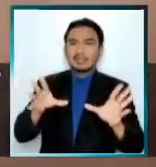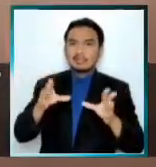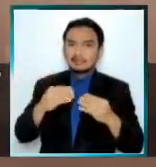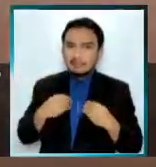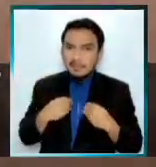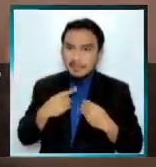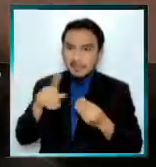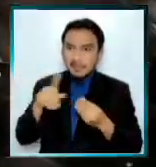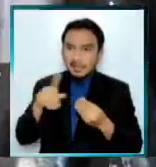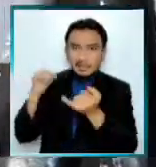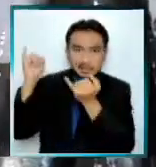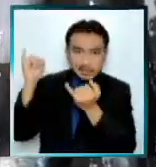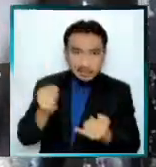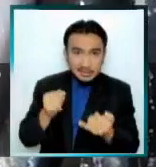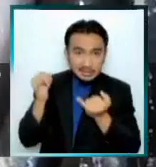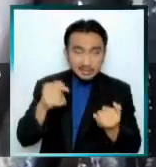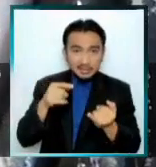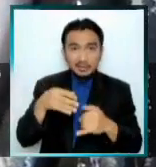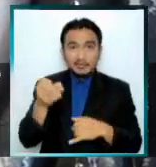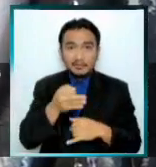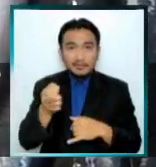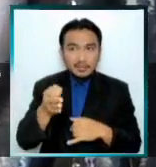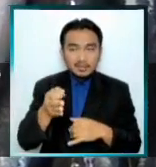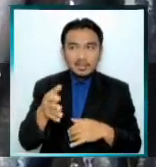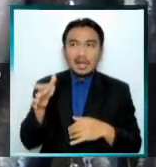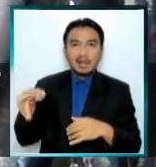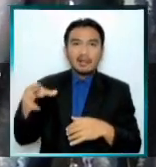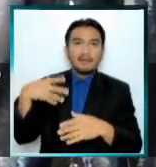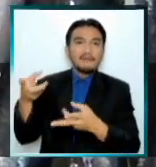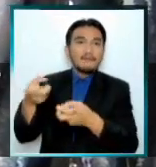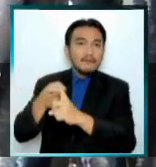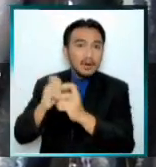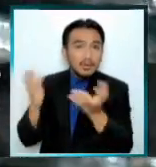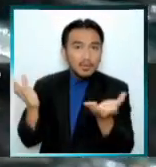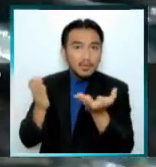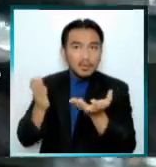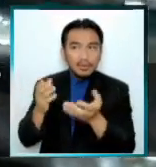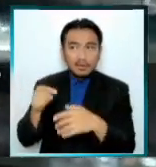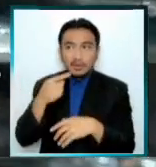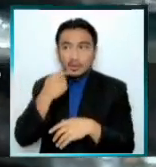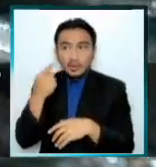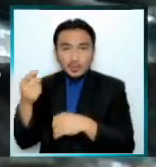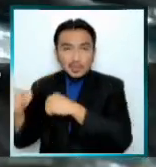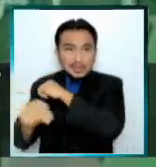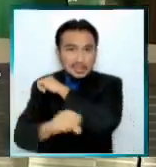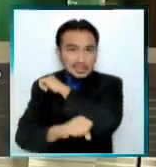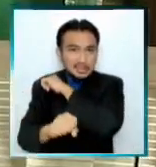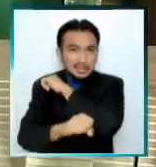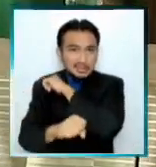aangkating isda ng Pilipinas, lalo't galing ito sa mga bansang nagnanakaw sa West Philippine Sea.